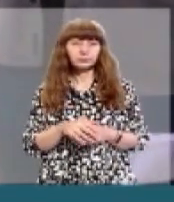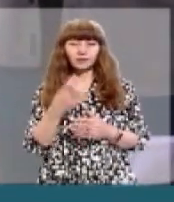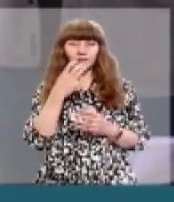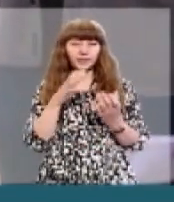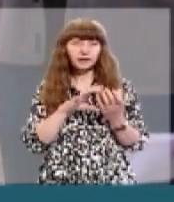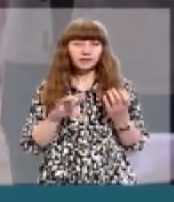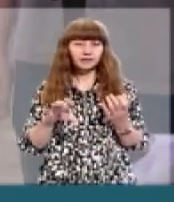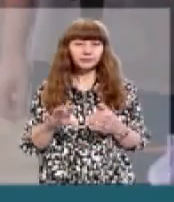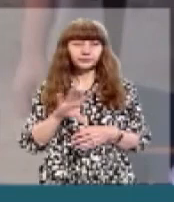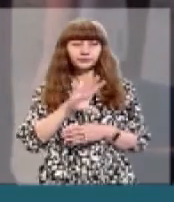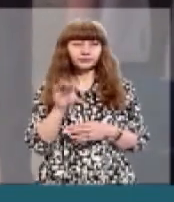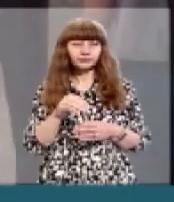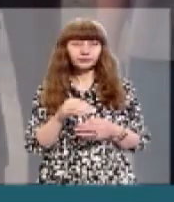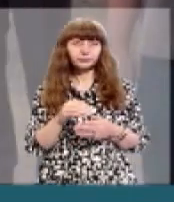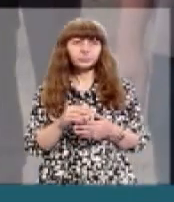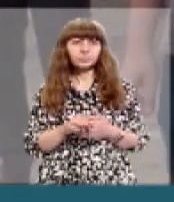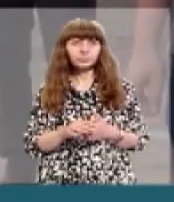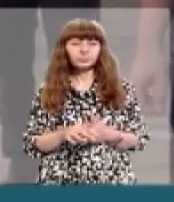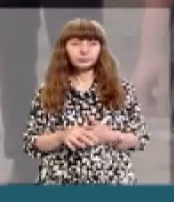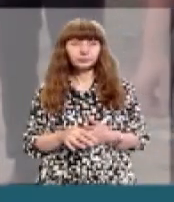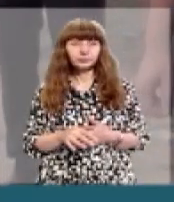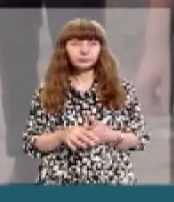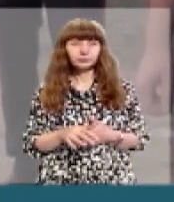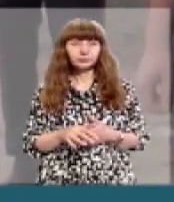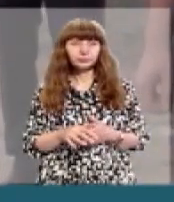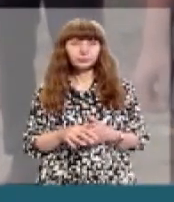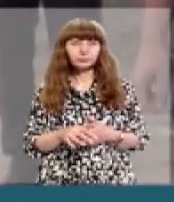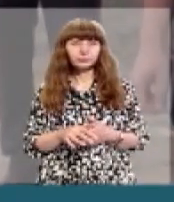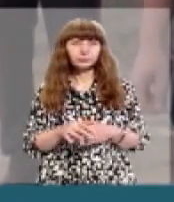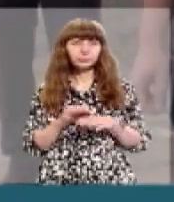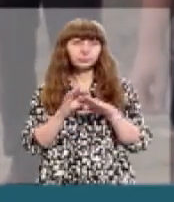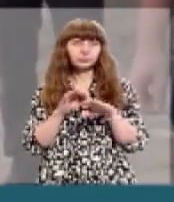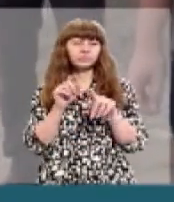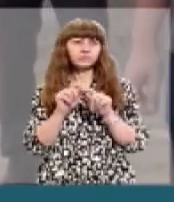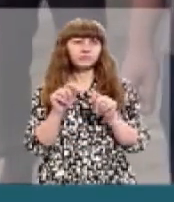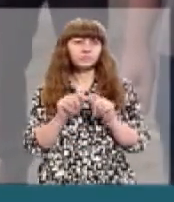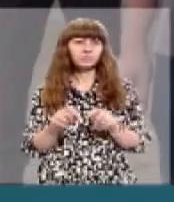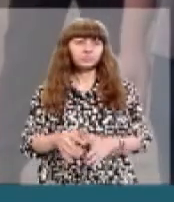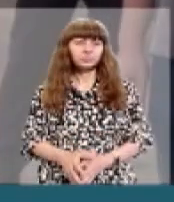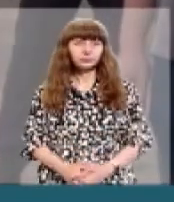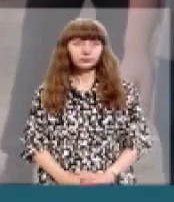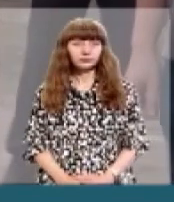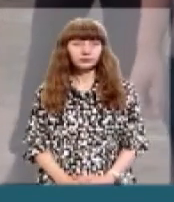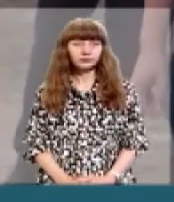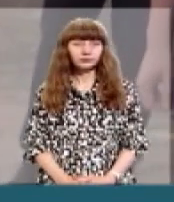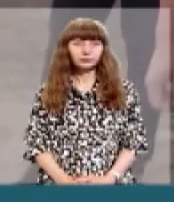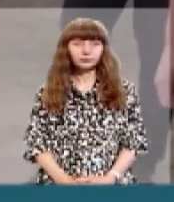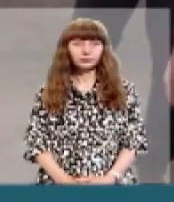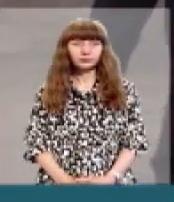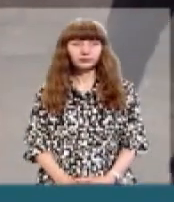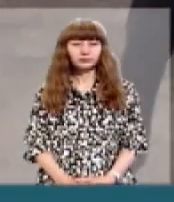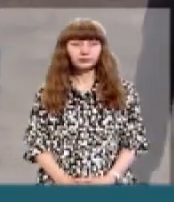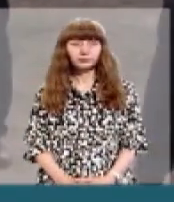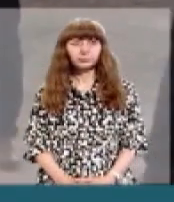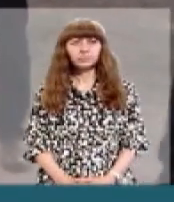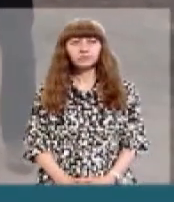теплосетям, ну то есть по всему комплексу начали обеспечение жизнедеятельности городов, особенно города Аркалыка, где изношенность началась